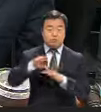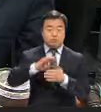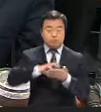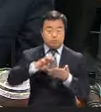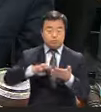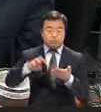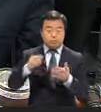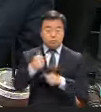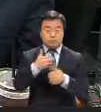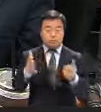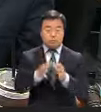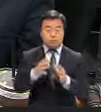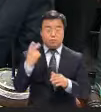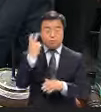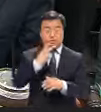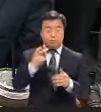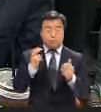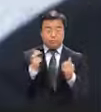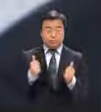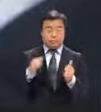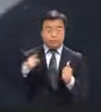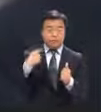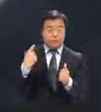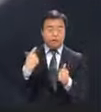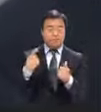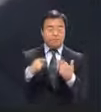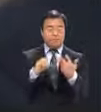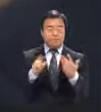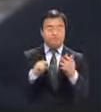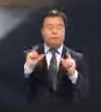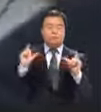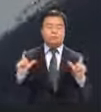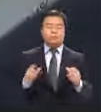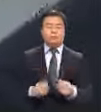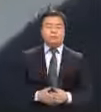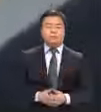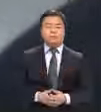다음 달 정부 고시로 발표됩니다. EBS 뉴스 이동현입니다.